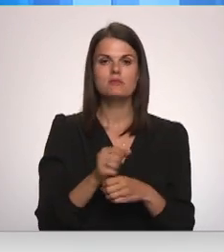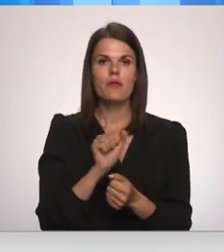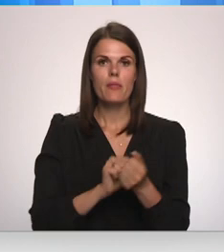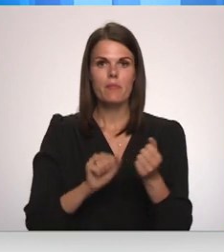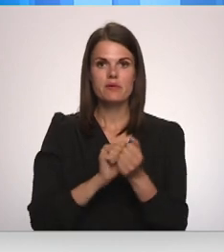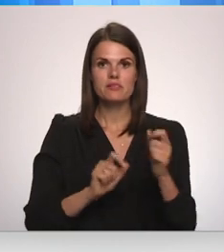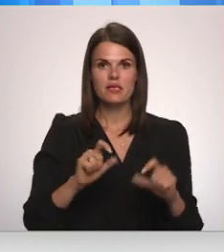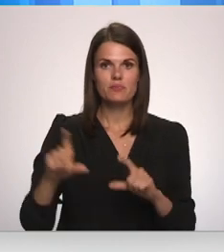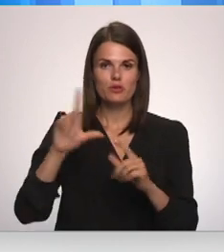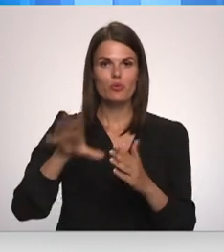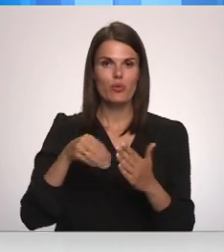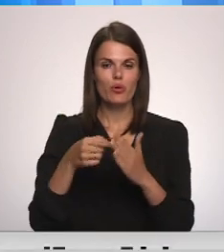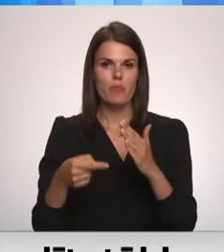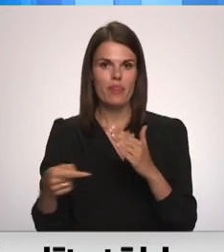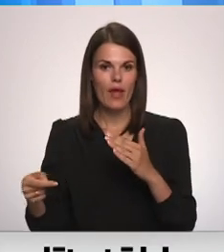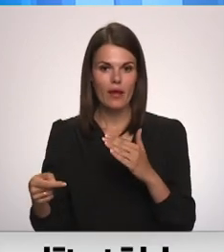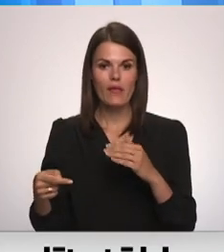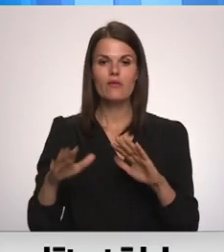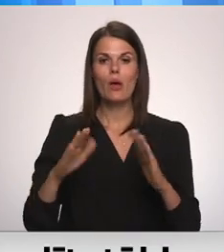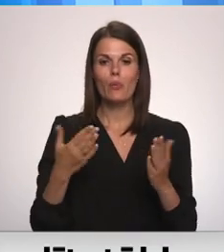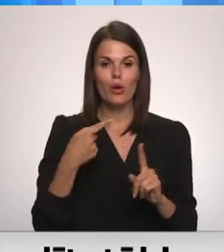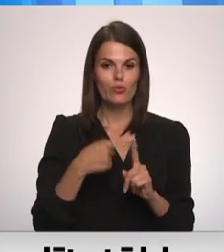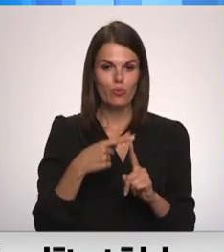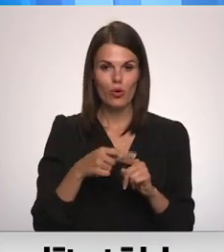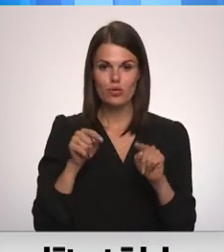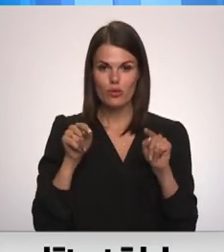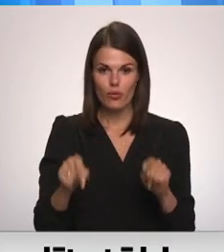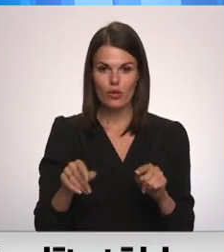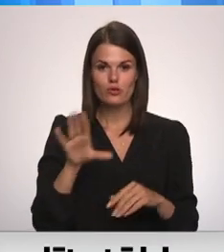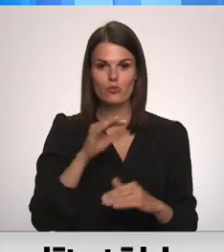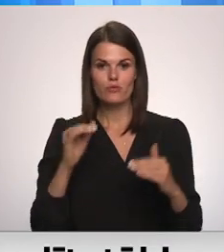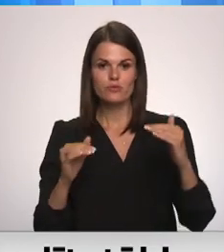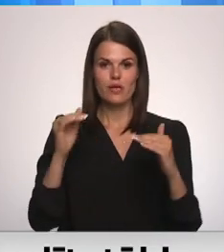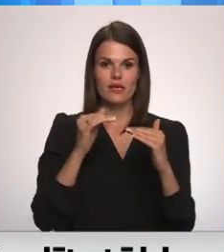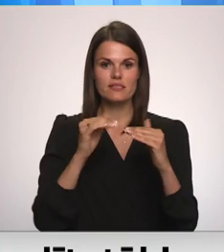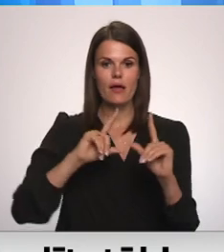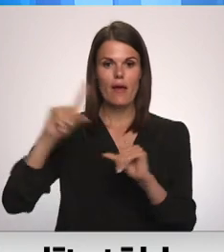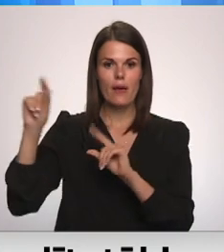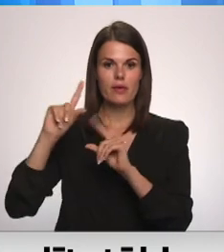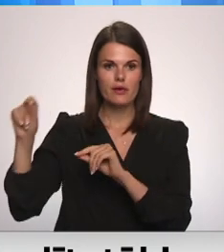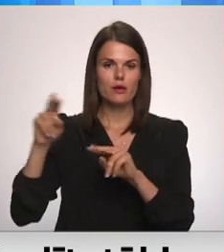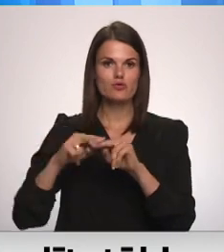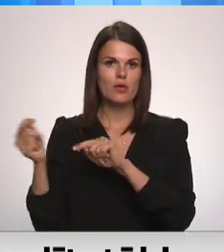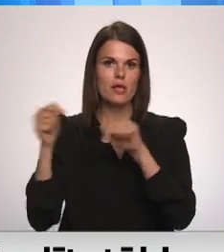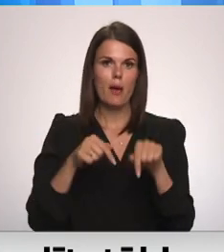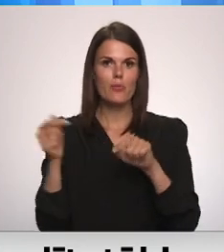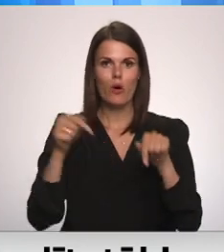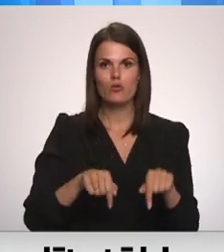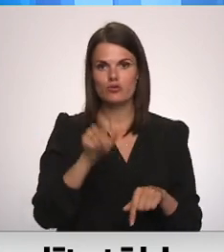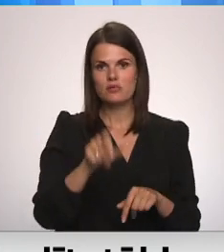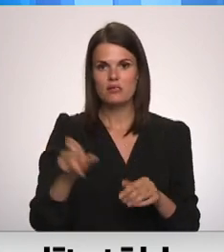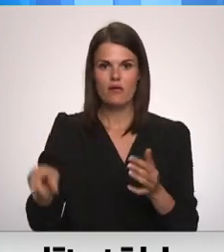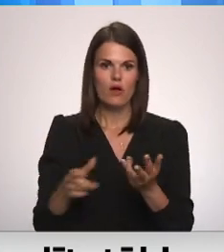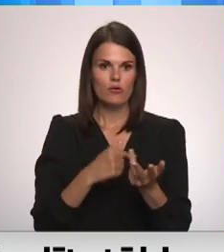Dabiskais pieaugums joprojām ir negatīvs, bet pozitīvi ir tas, ka mums izlīdzinās emigrējušo un imigrējušo iedzīvotāju skaits.